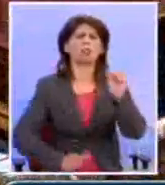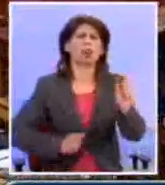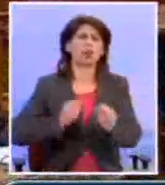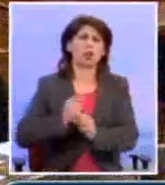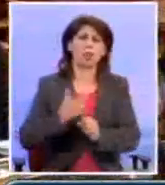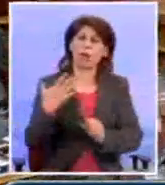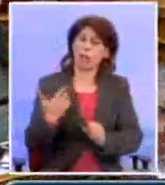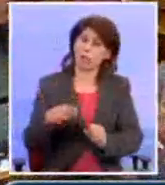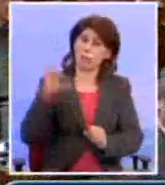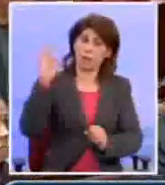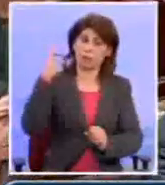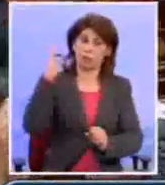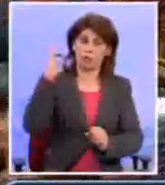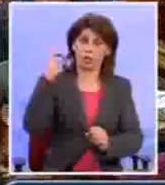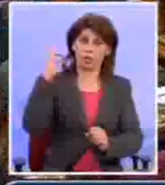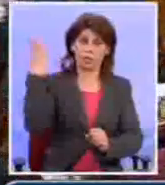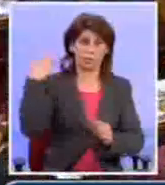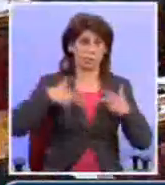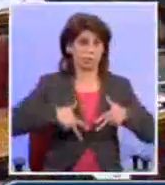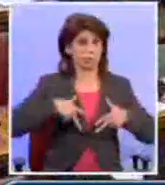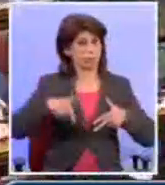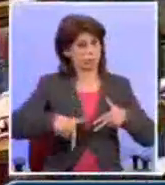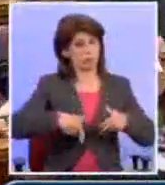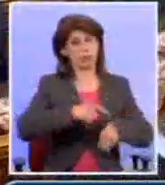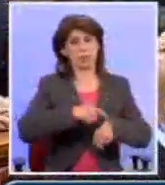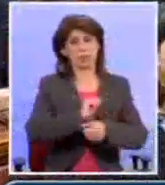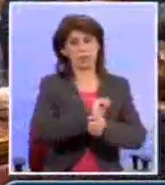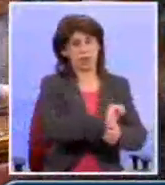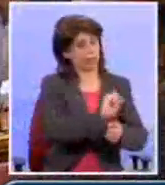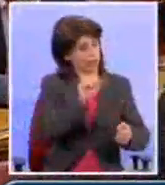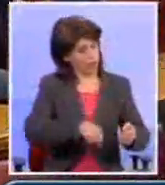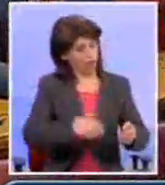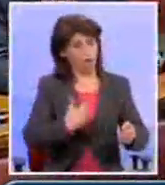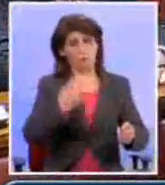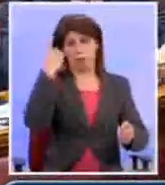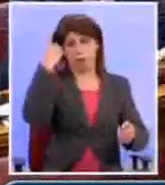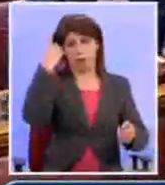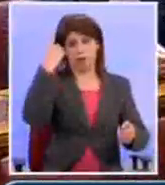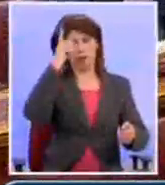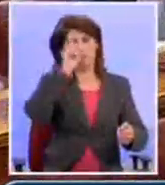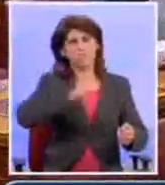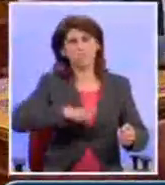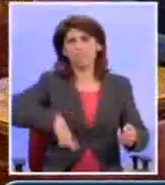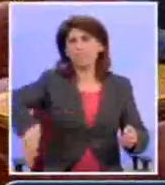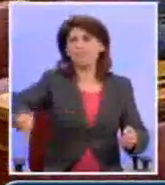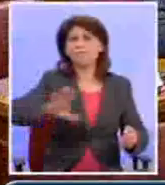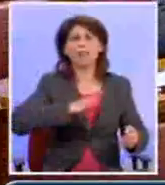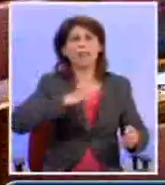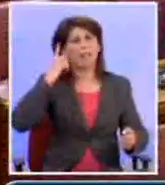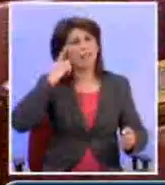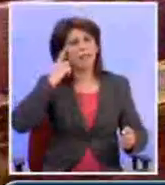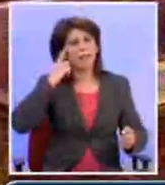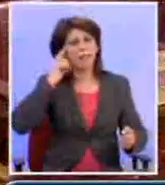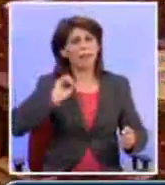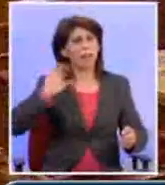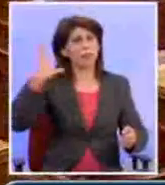είχαμε και έχουμε την περίπτωση ενός πρώην υπουργού που σήμερα βρίσκεται στη φυλακή, Αλλά νομίζω ότι και ο ίδιος ο λαός έχει κατανοήσει ότι πέραν